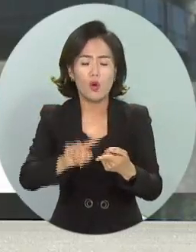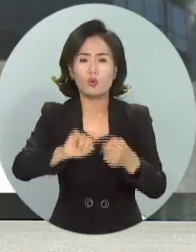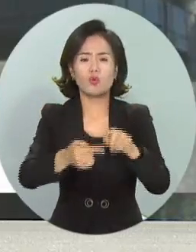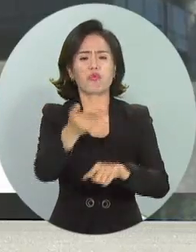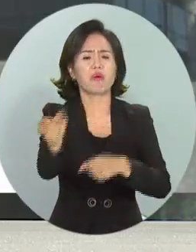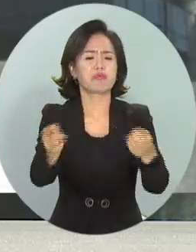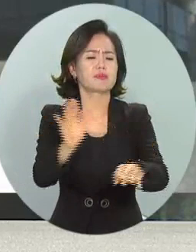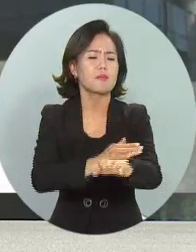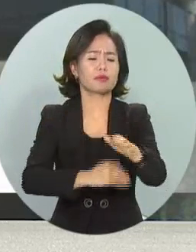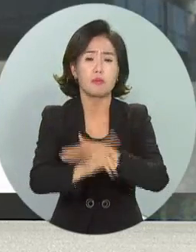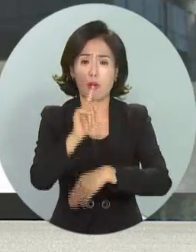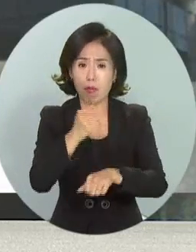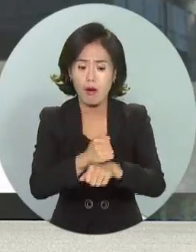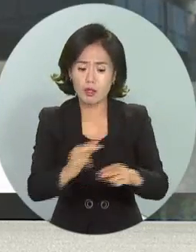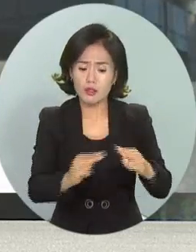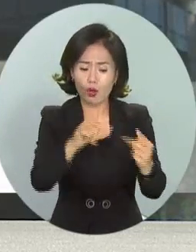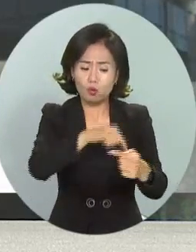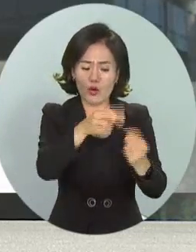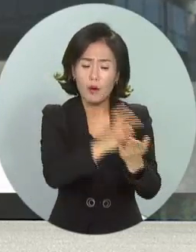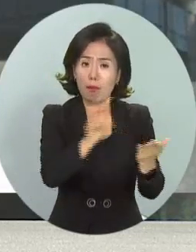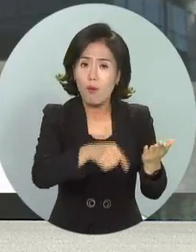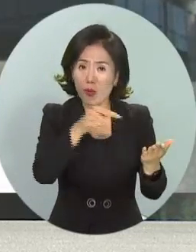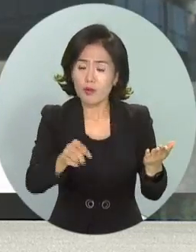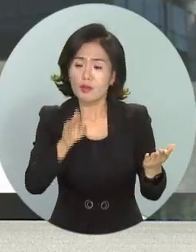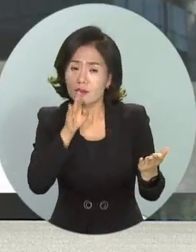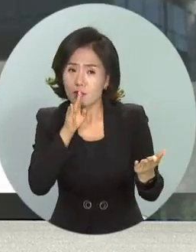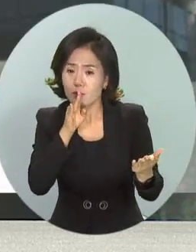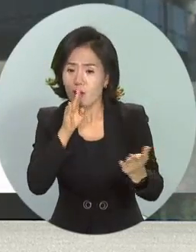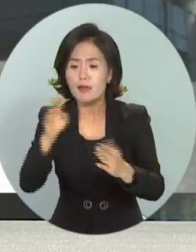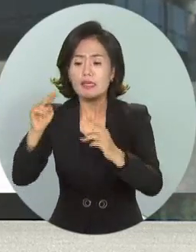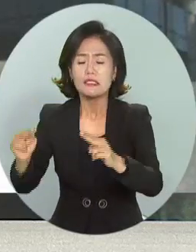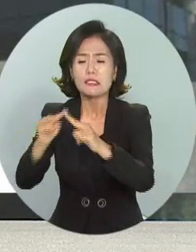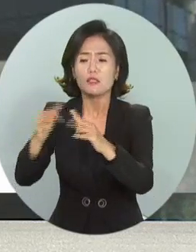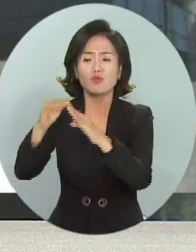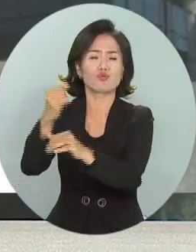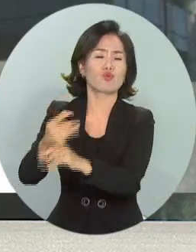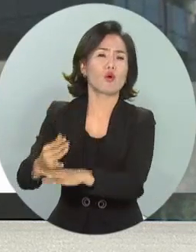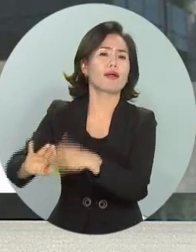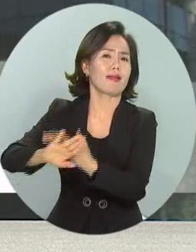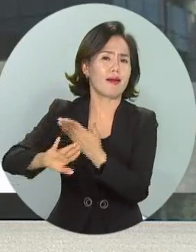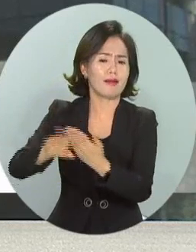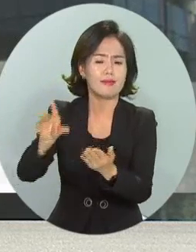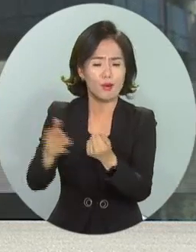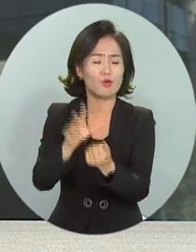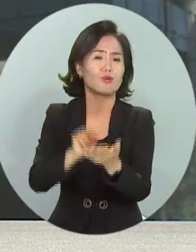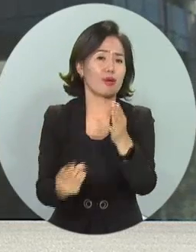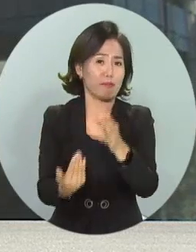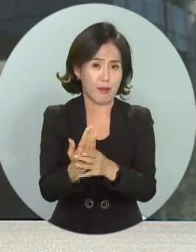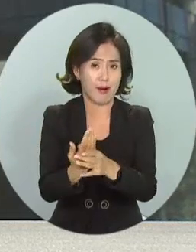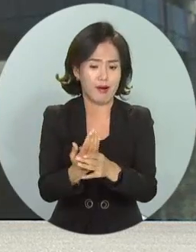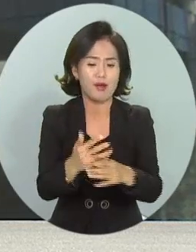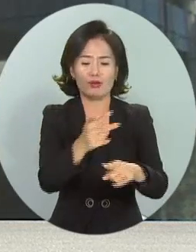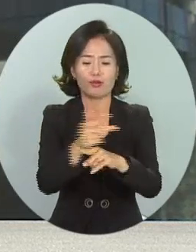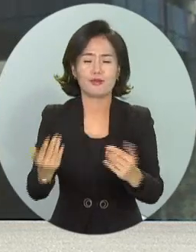버리고 있습니다이 시설을 운영하는 법인과 실제 시설의 주소가 따로 있기 때문에 일어난 문제인데요 한걸음더 현장